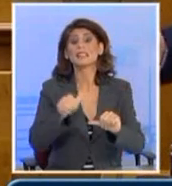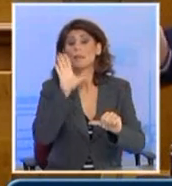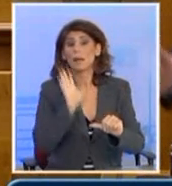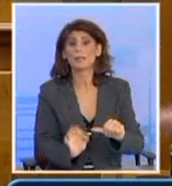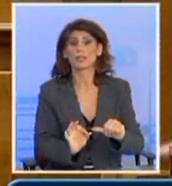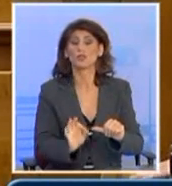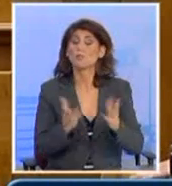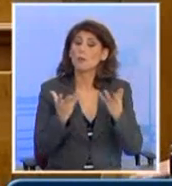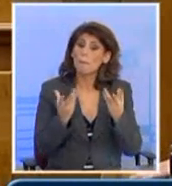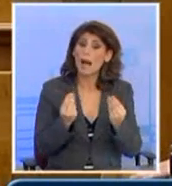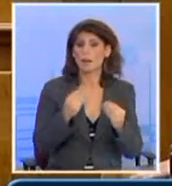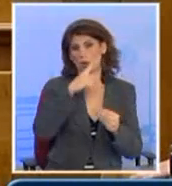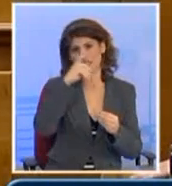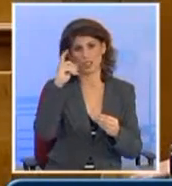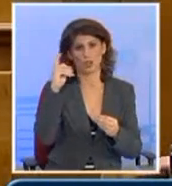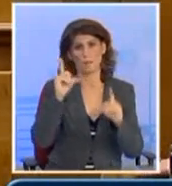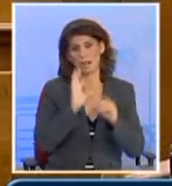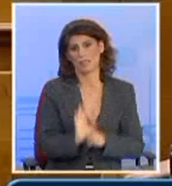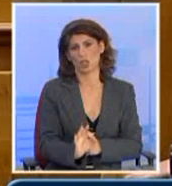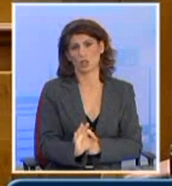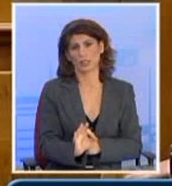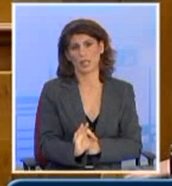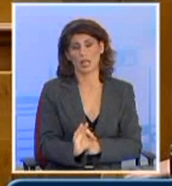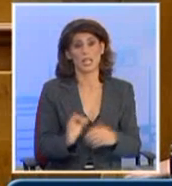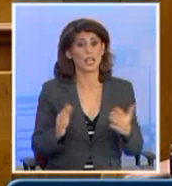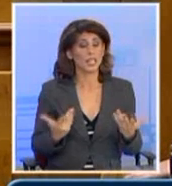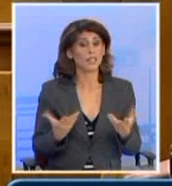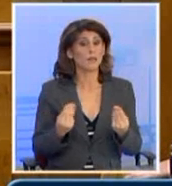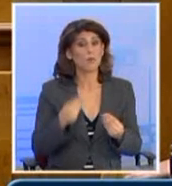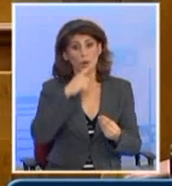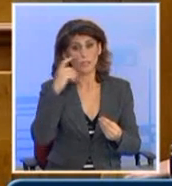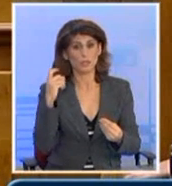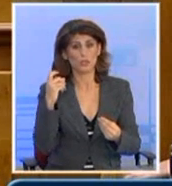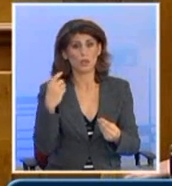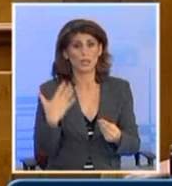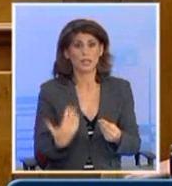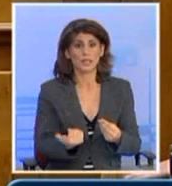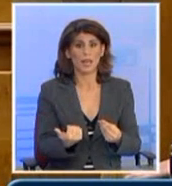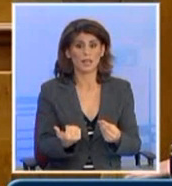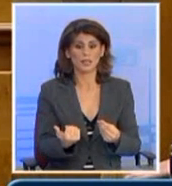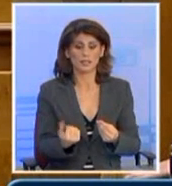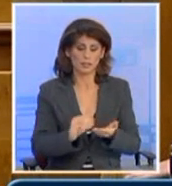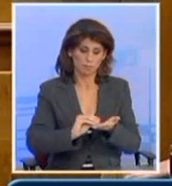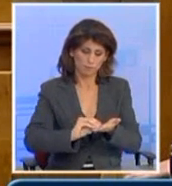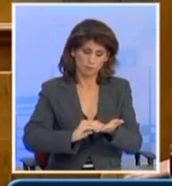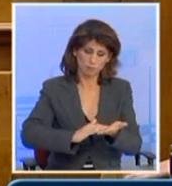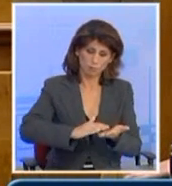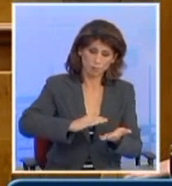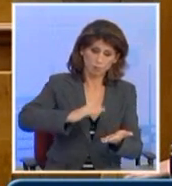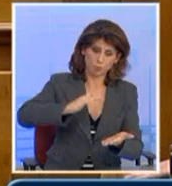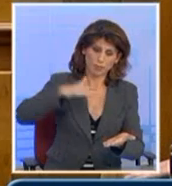που είναι πάρα πολύ δύσκολη. Γιατί είναι πολύ δύσκολο να έχει σωρευτική ύφεση επί